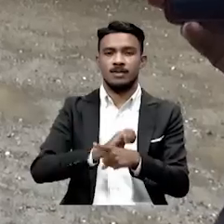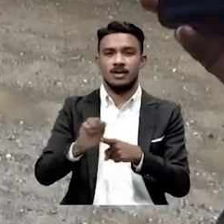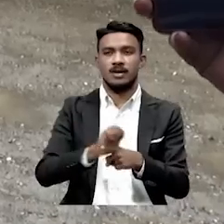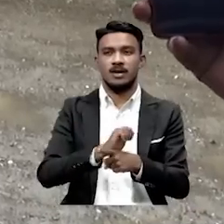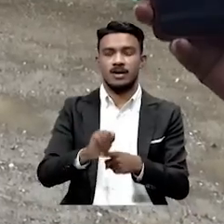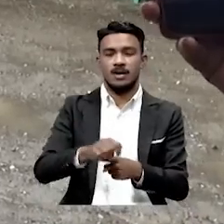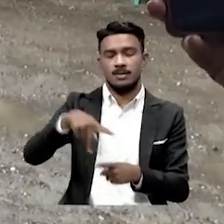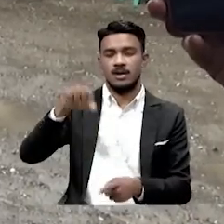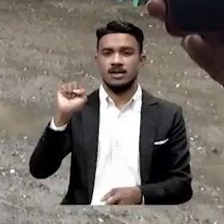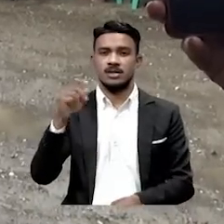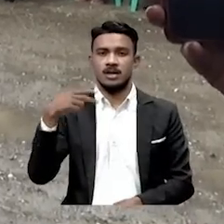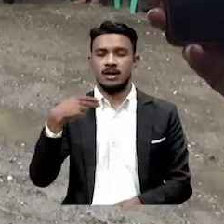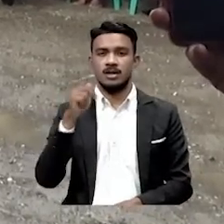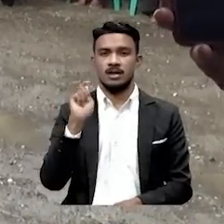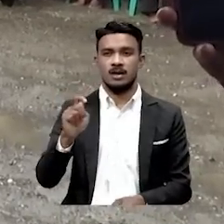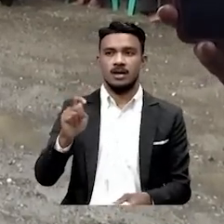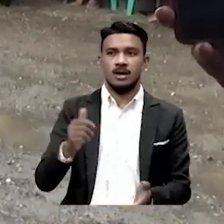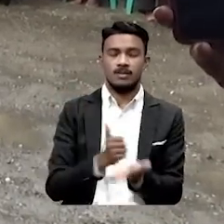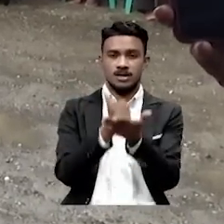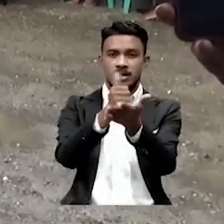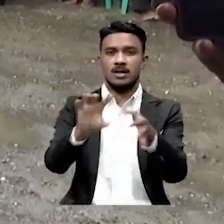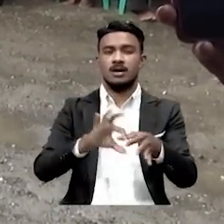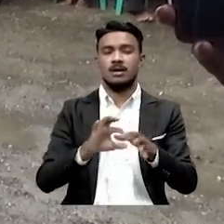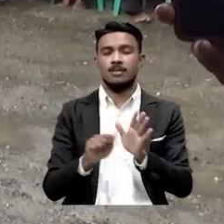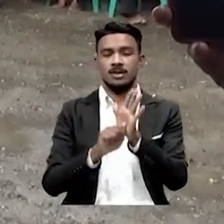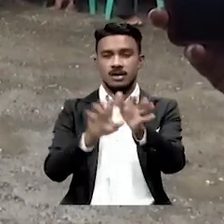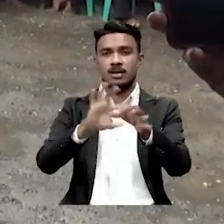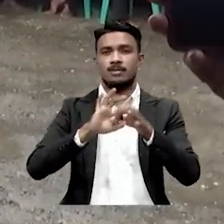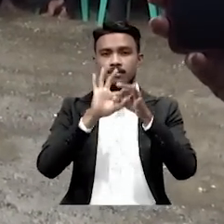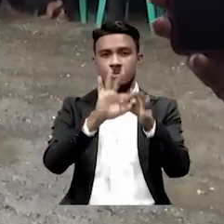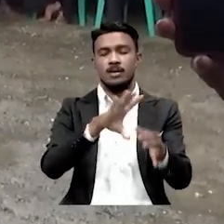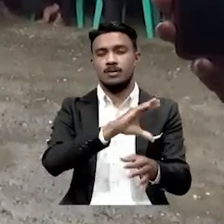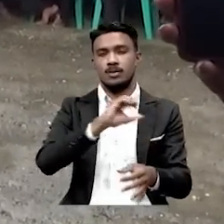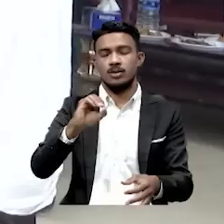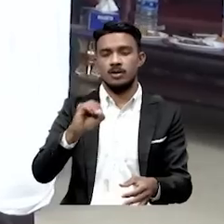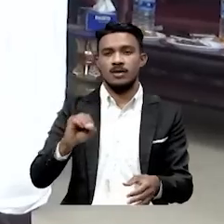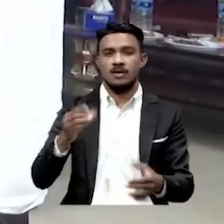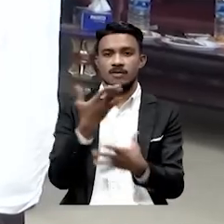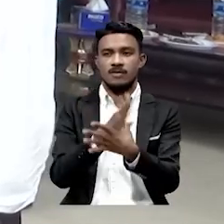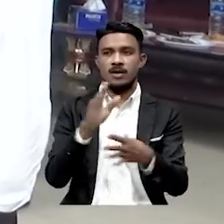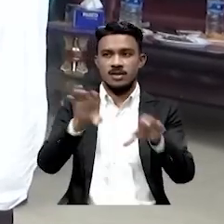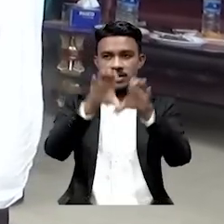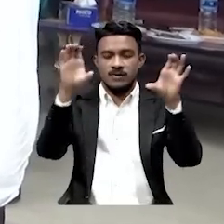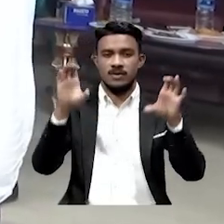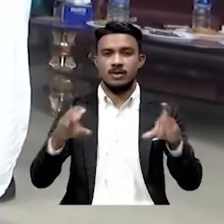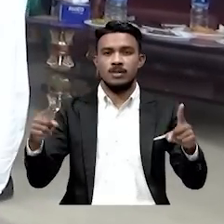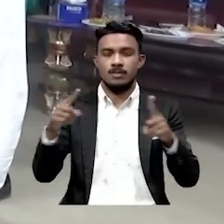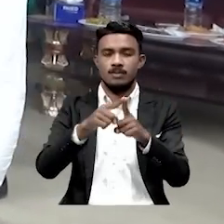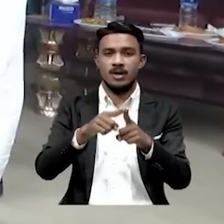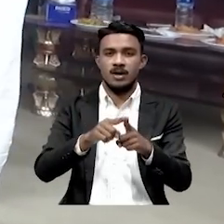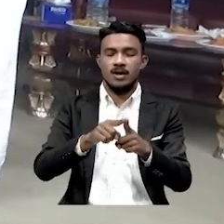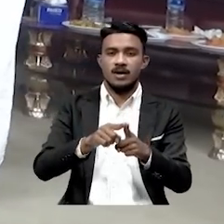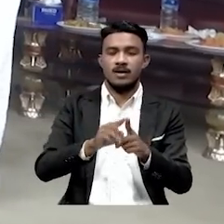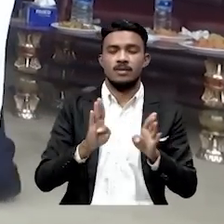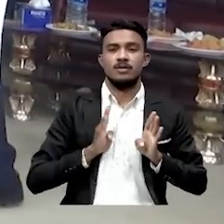C apresenta ni membro nebe tur iha struktura PSHT husi Rayon C. No fahemos sertifikado ba trainador sira nebe se